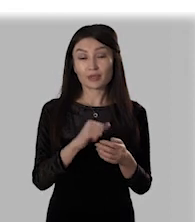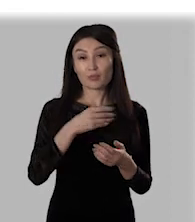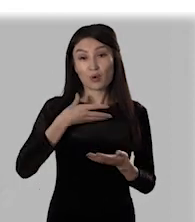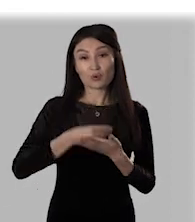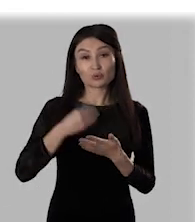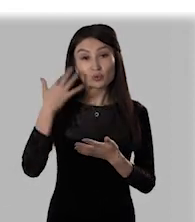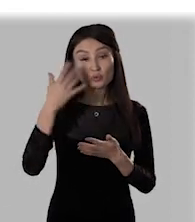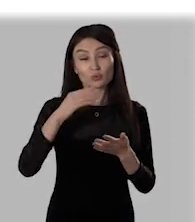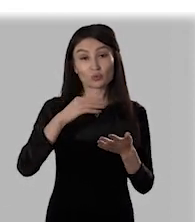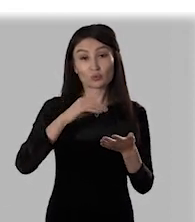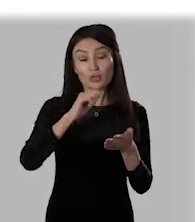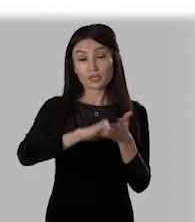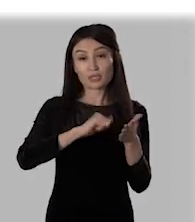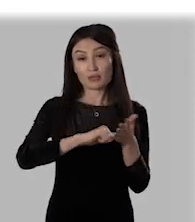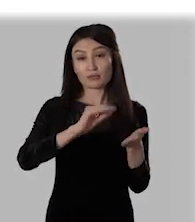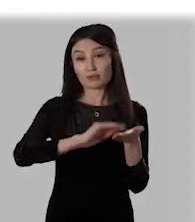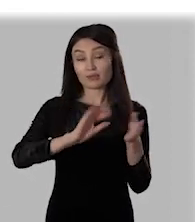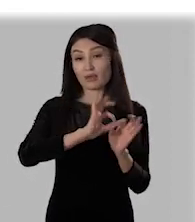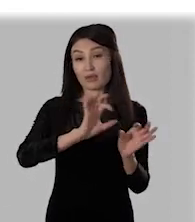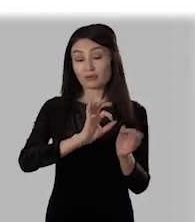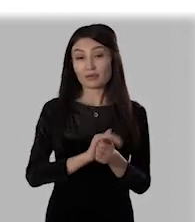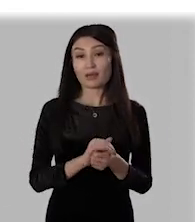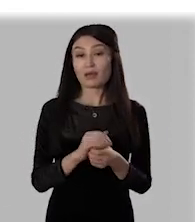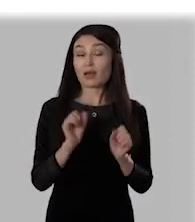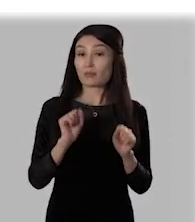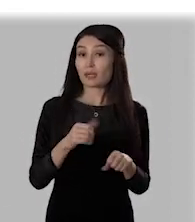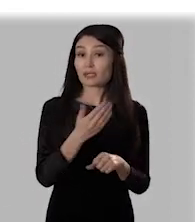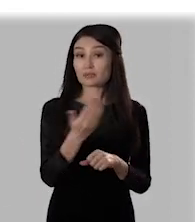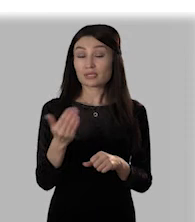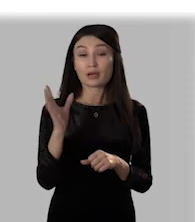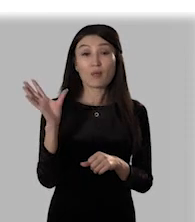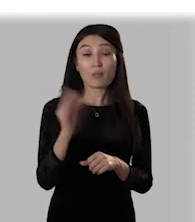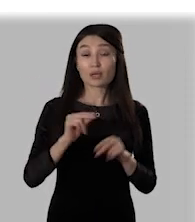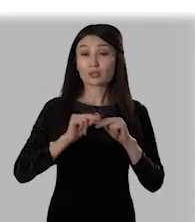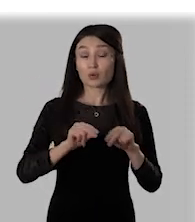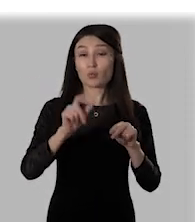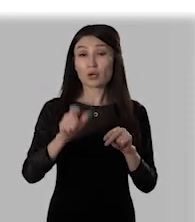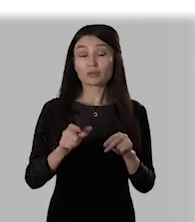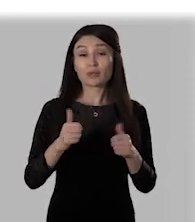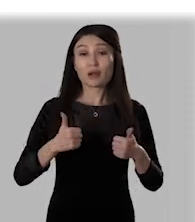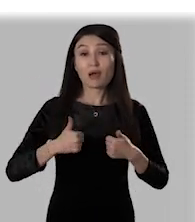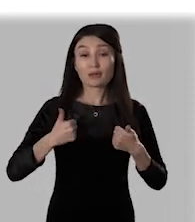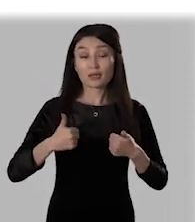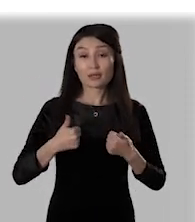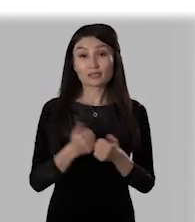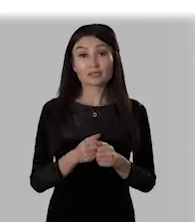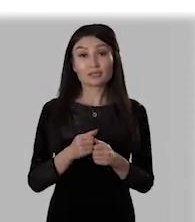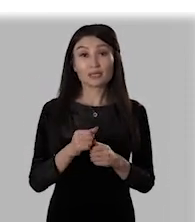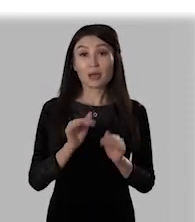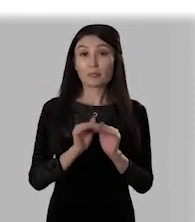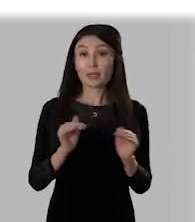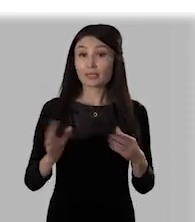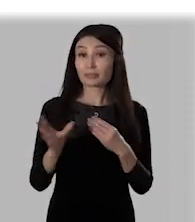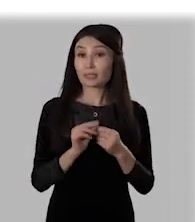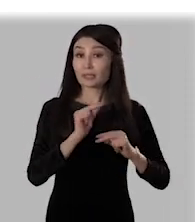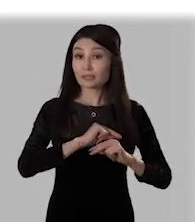өзүңөр себебин айткыла. Балким силер бардык мугалимдер аракетчил балдар менен